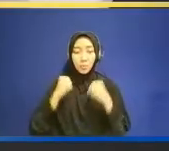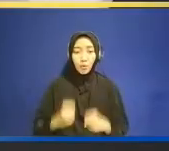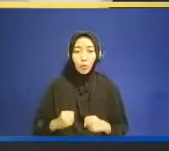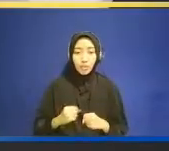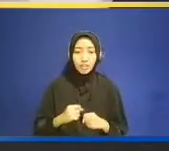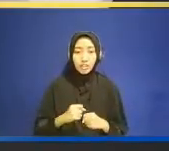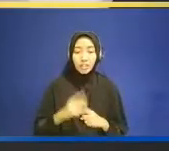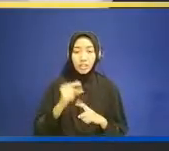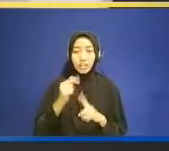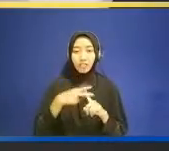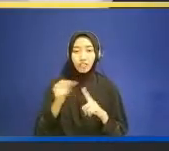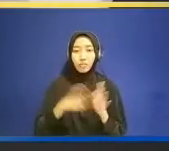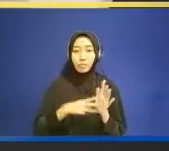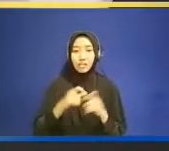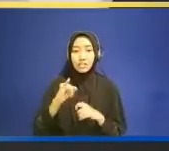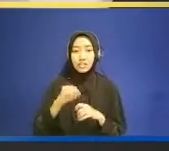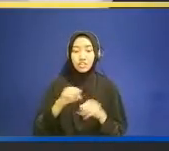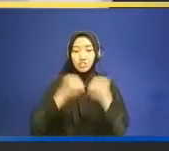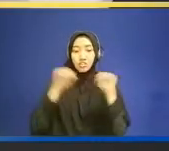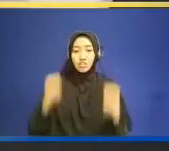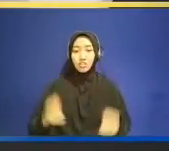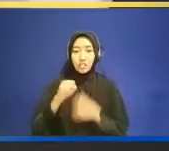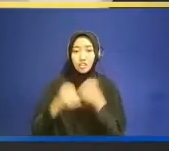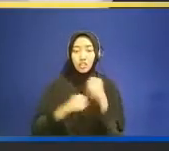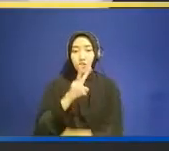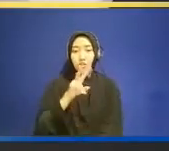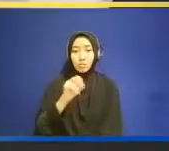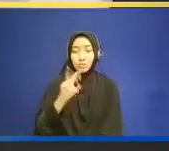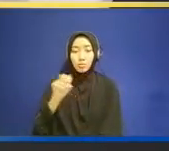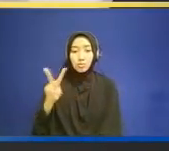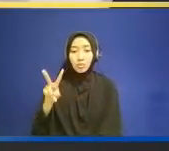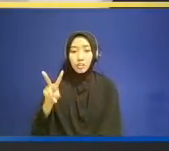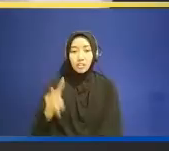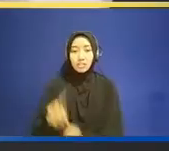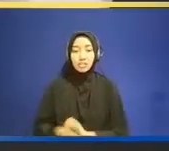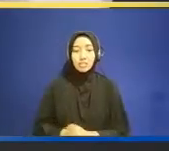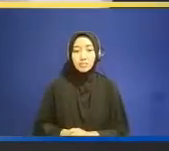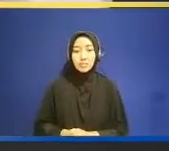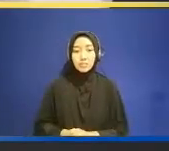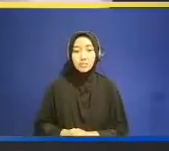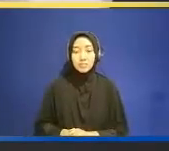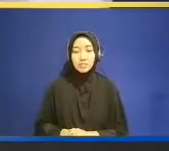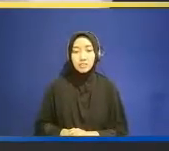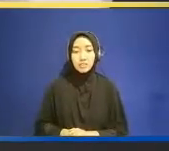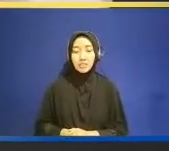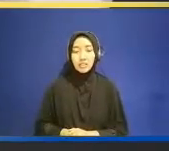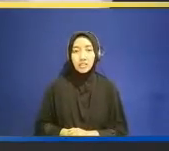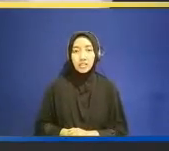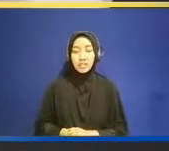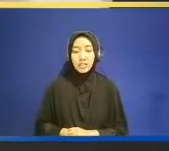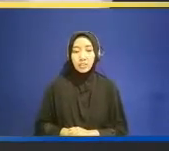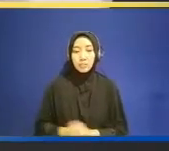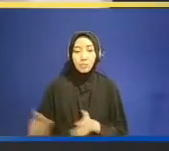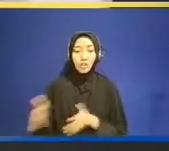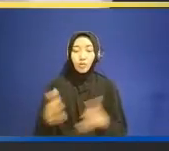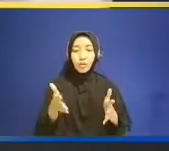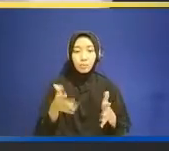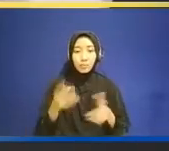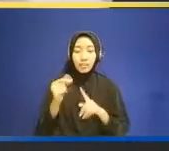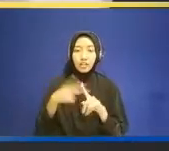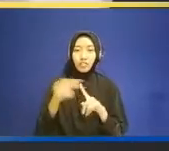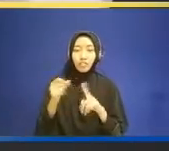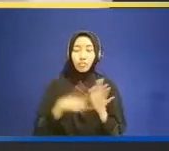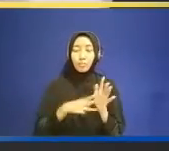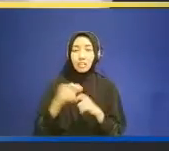reformasi struktural di Tahun 2022 diantaranya melalui beberapa redpome